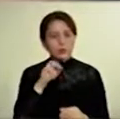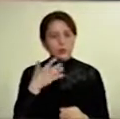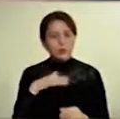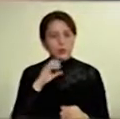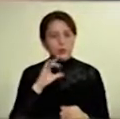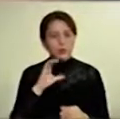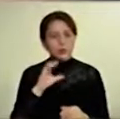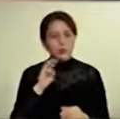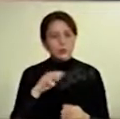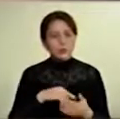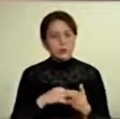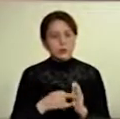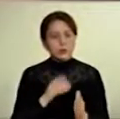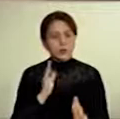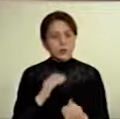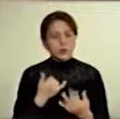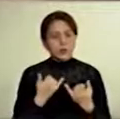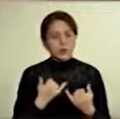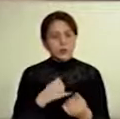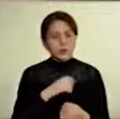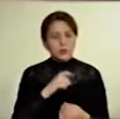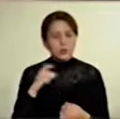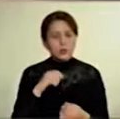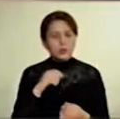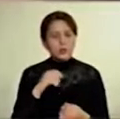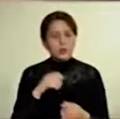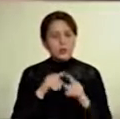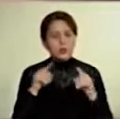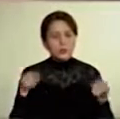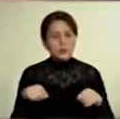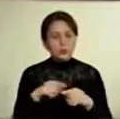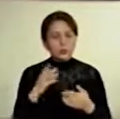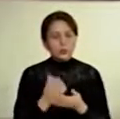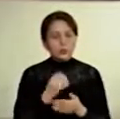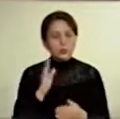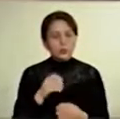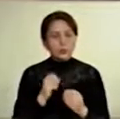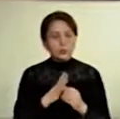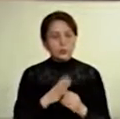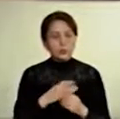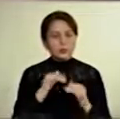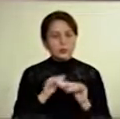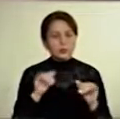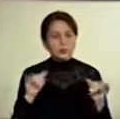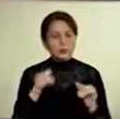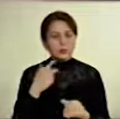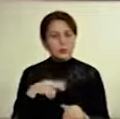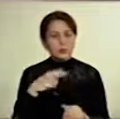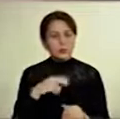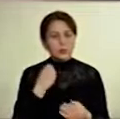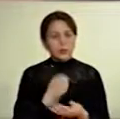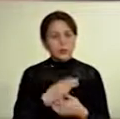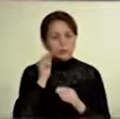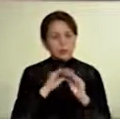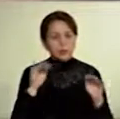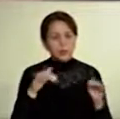kvadrat kelib chiqadi. Endi esa Y to'g'ri to'rtburchagini topamiz. 15 ni 20 ga ko'paytiramiz aziz o'quvchilar.